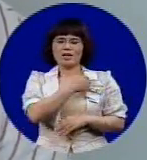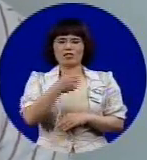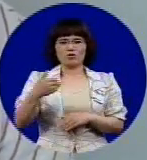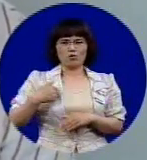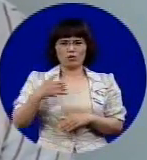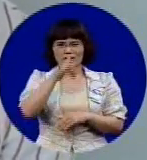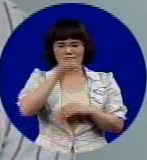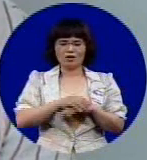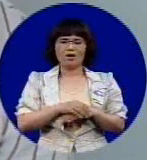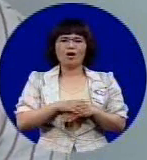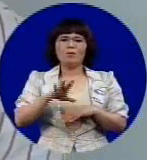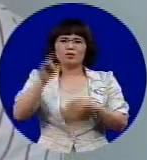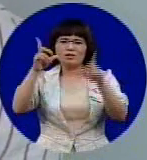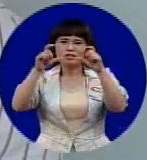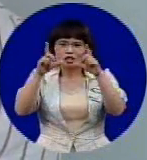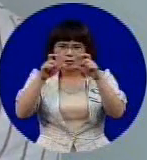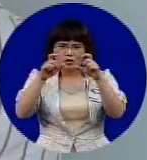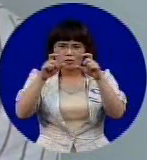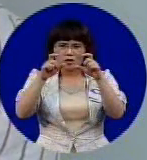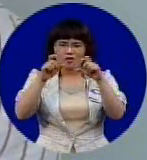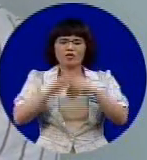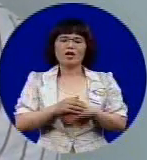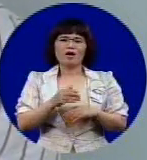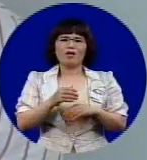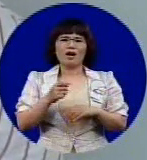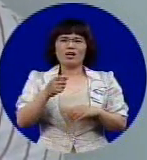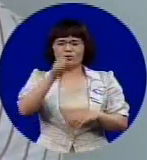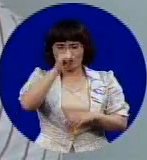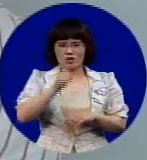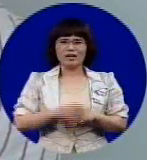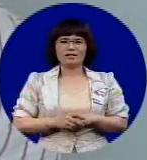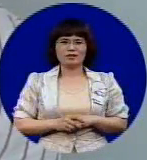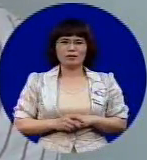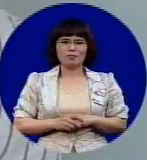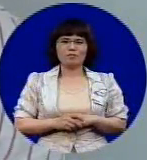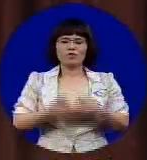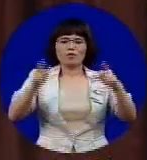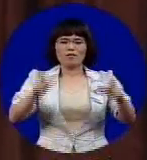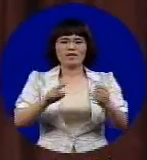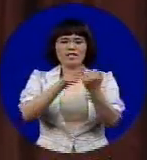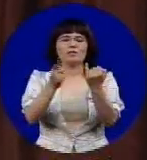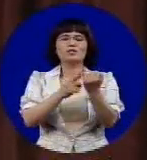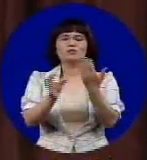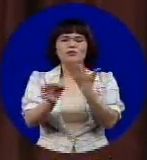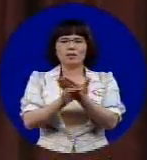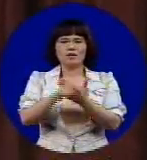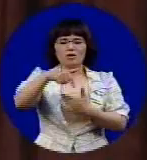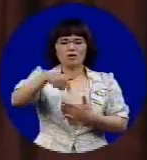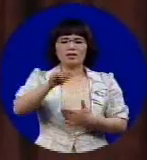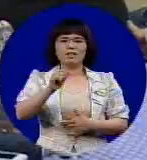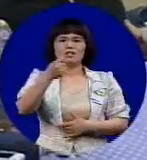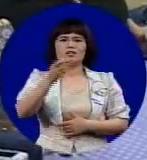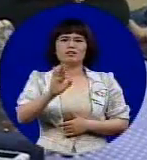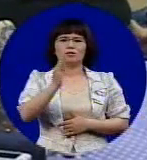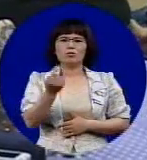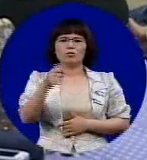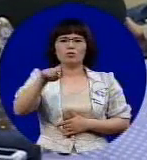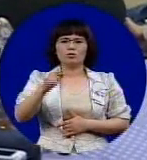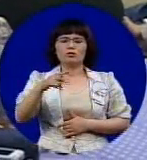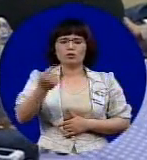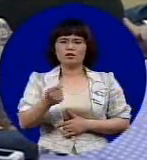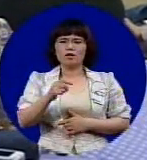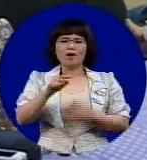되게 만족하세요. 일단 받아보시면 생각 외로 반응이 좋으세요. 관내 임신부라면 기흥구